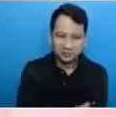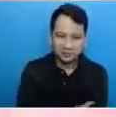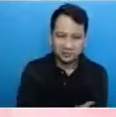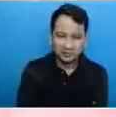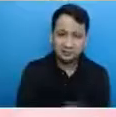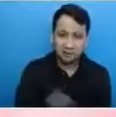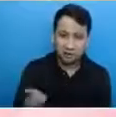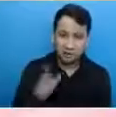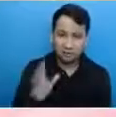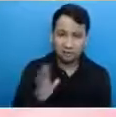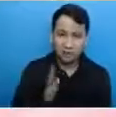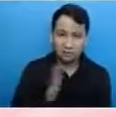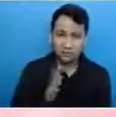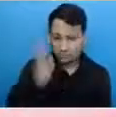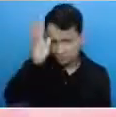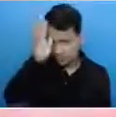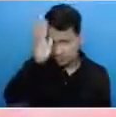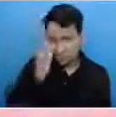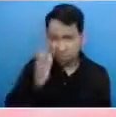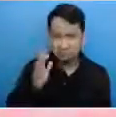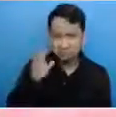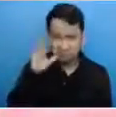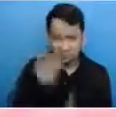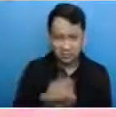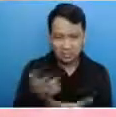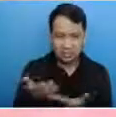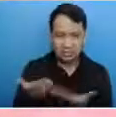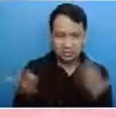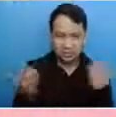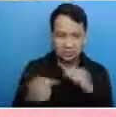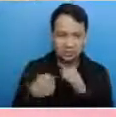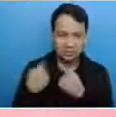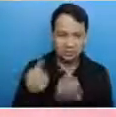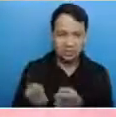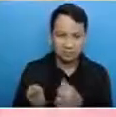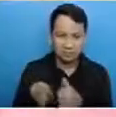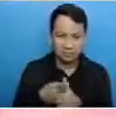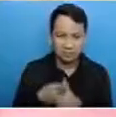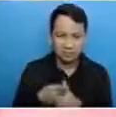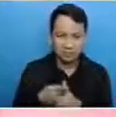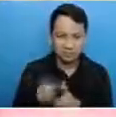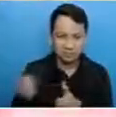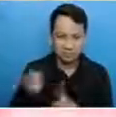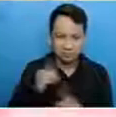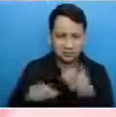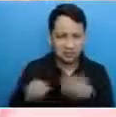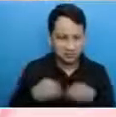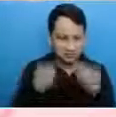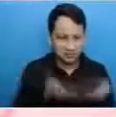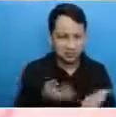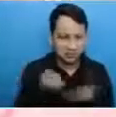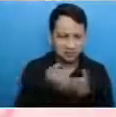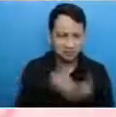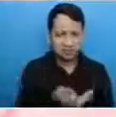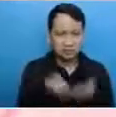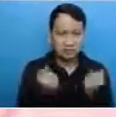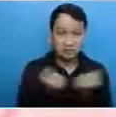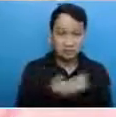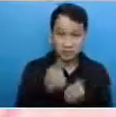akin. Na-confuse. Minsan po, mapa na lang. So, dalawang mami. Ayun. Nandiyan ba yung baby